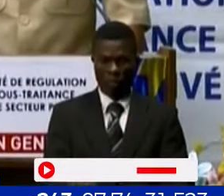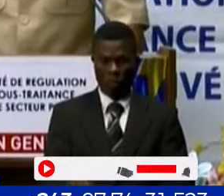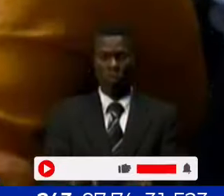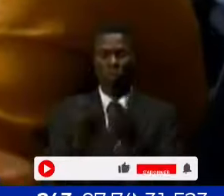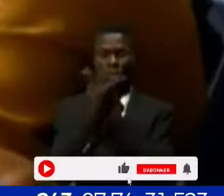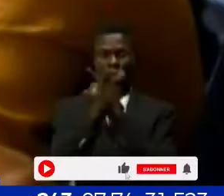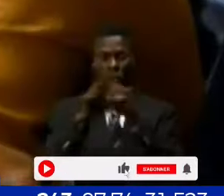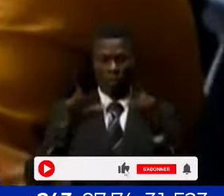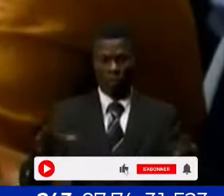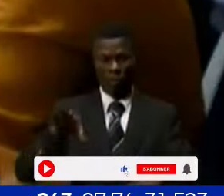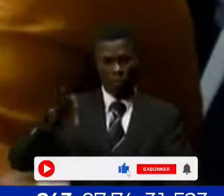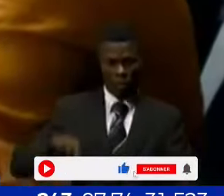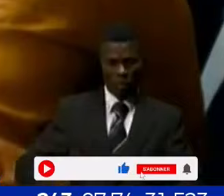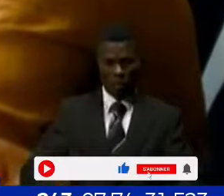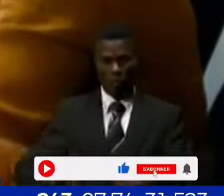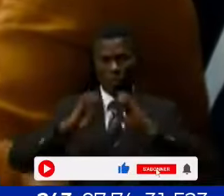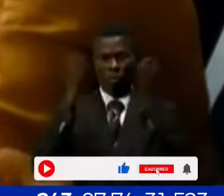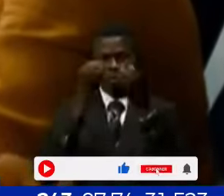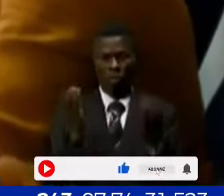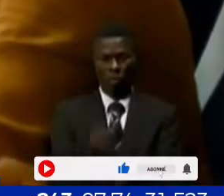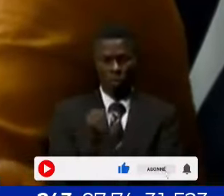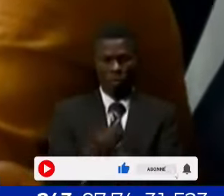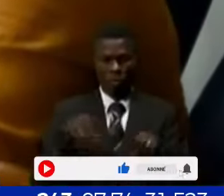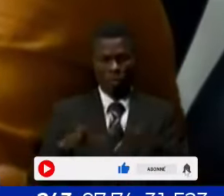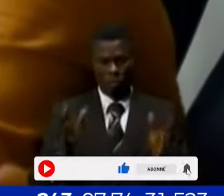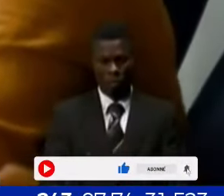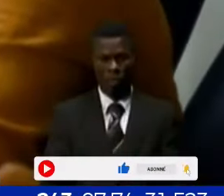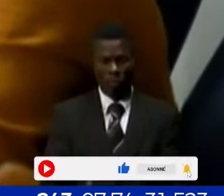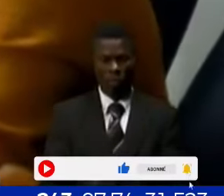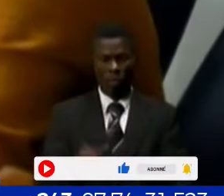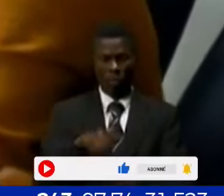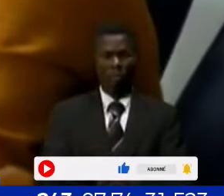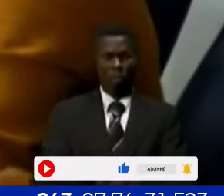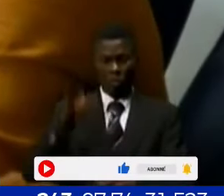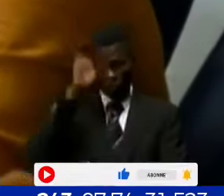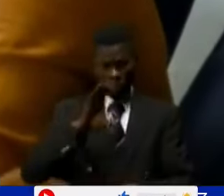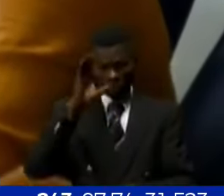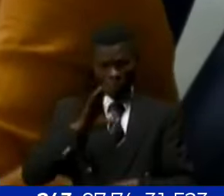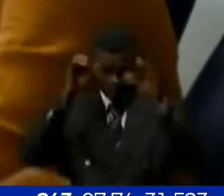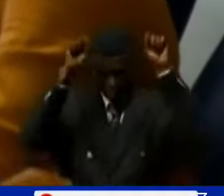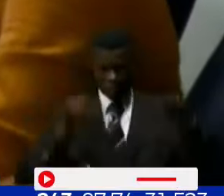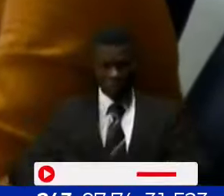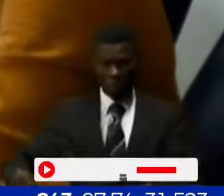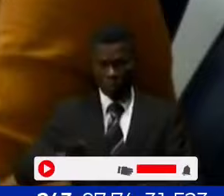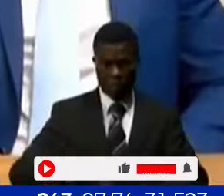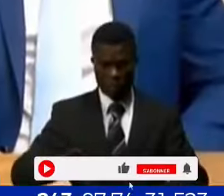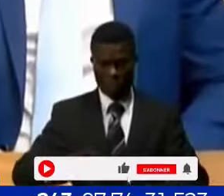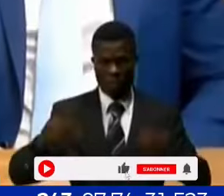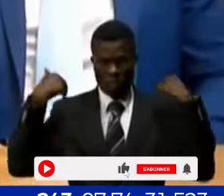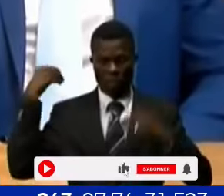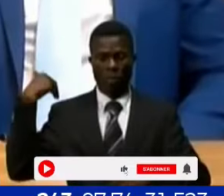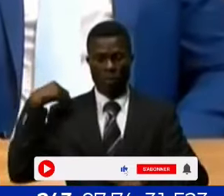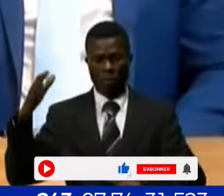libérés au profit des entrepreneurs congolais. C'est le combat du président de la République, chef de l'État.